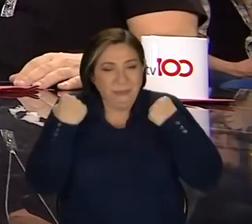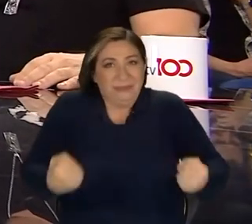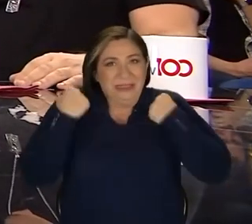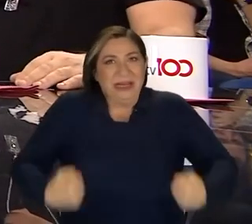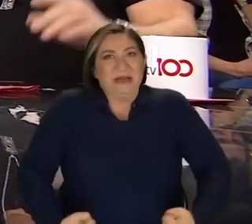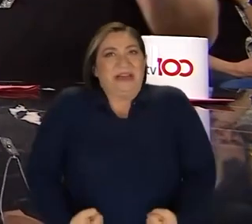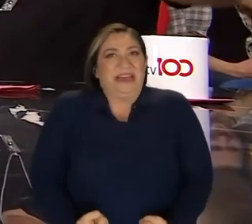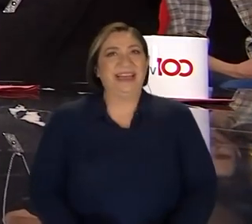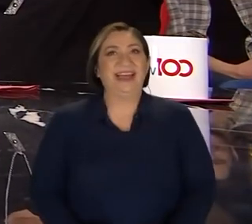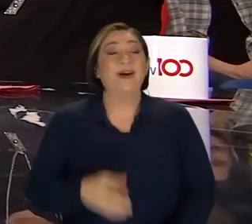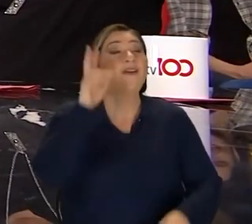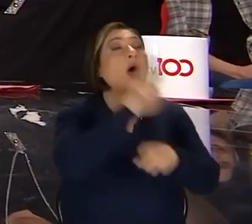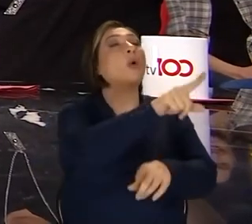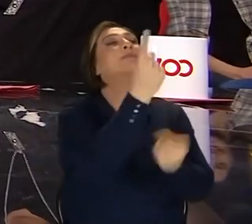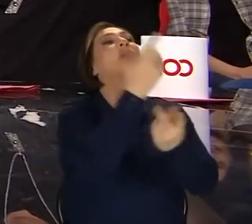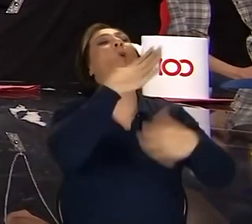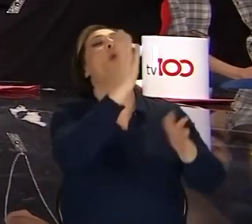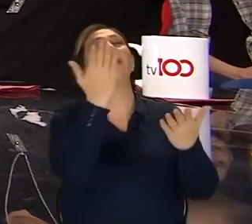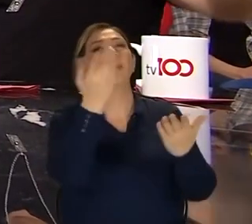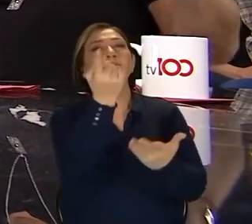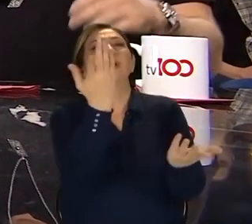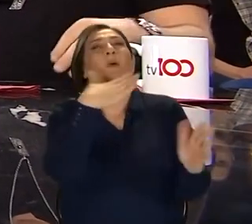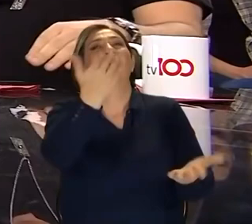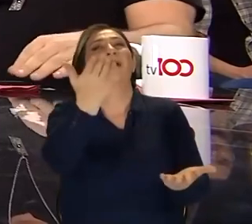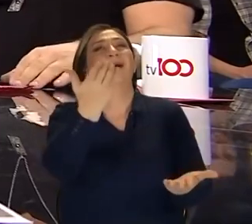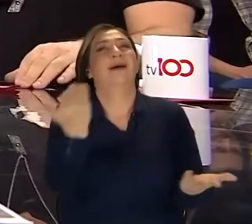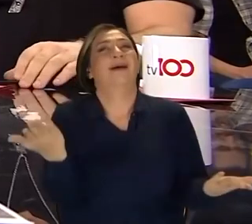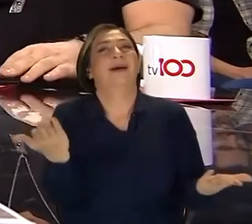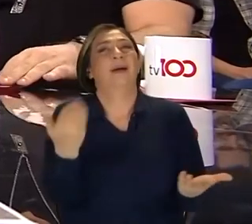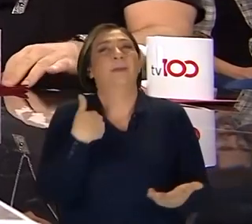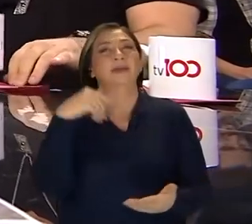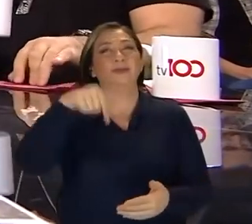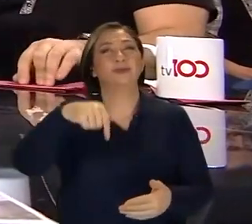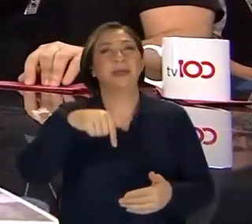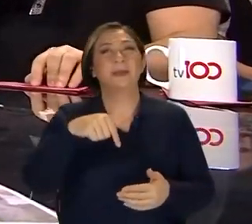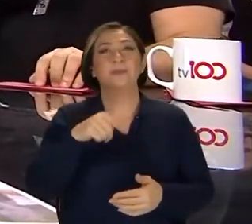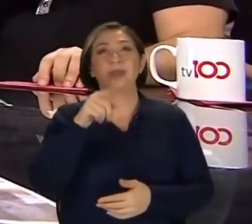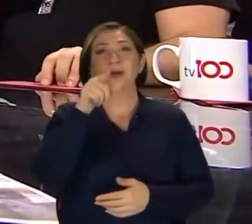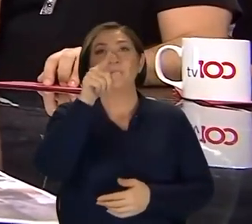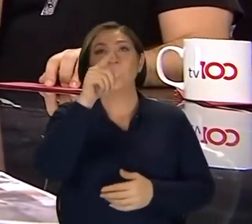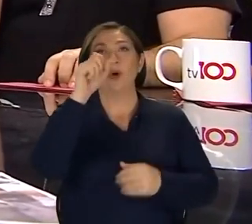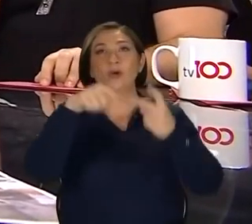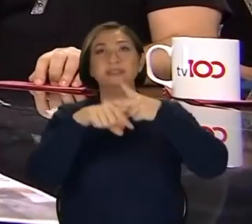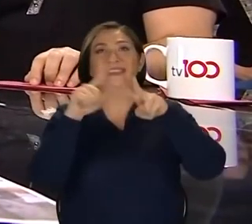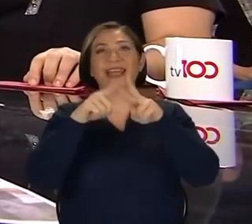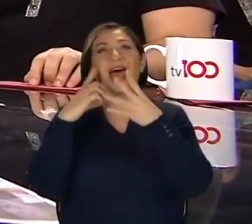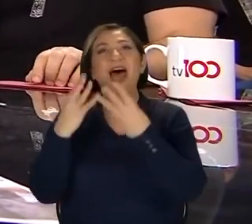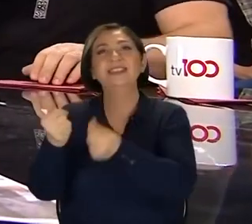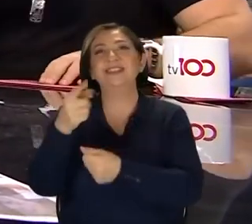Hakikaten. Vallahi orada bir şey yok. Bir şey yok ki ya. Orada. Yani ben şuradan... Peki şurada Ozan'ı harcaman.